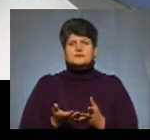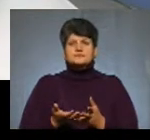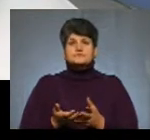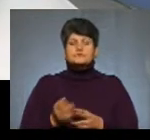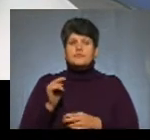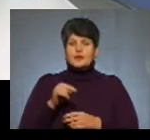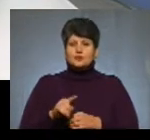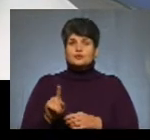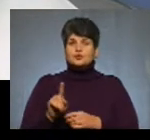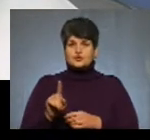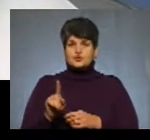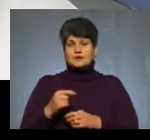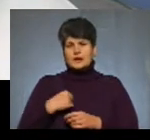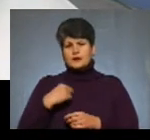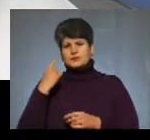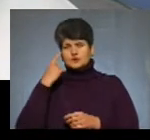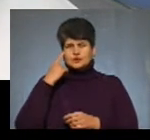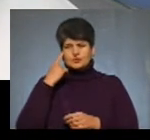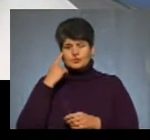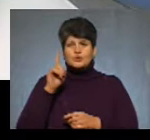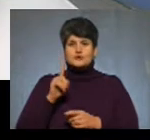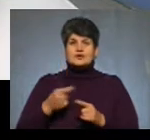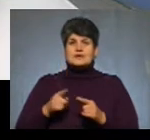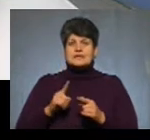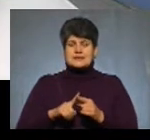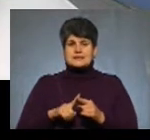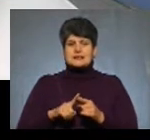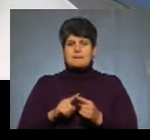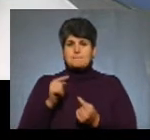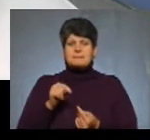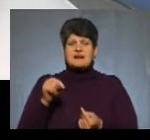Тому що я думаю, що це приведення норми до